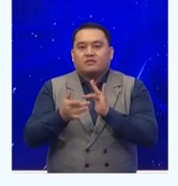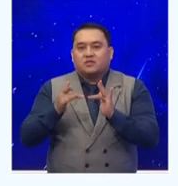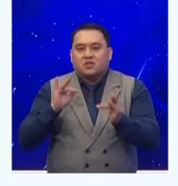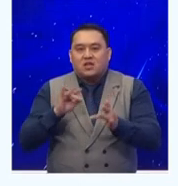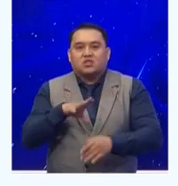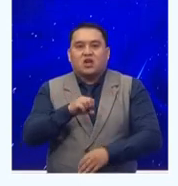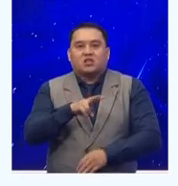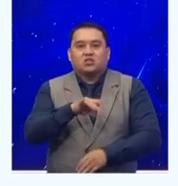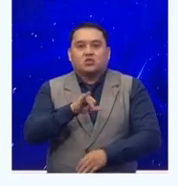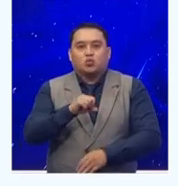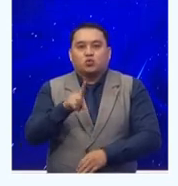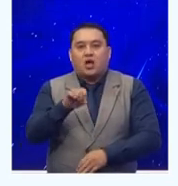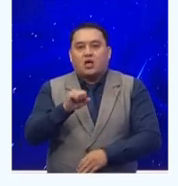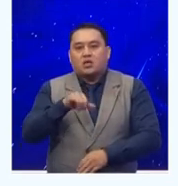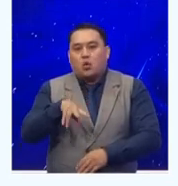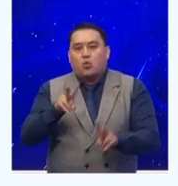www.2021sailau.gov.kz и сайта